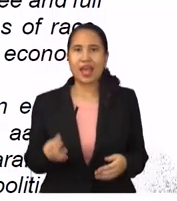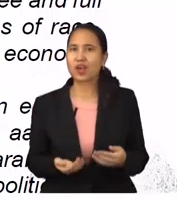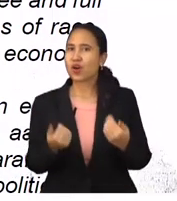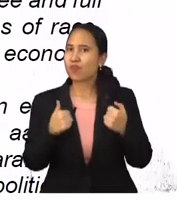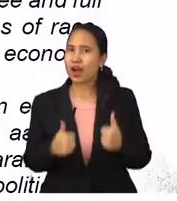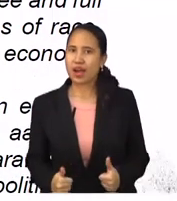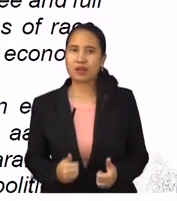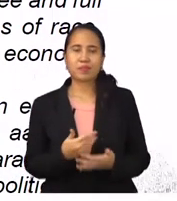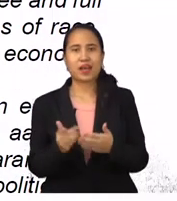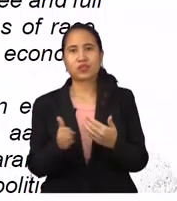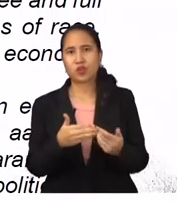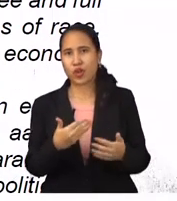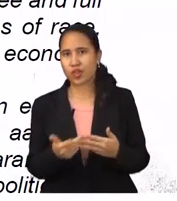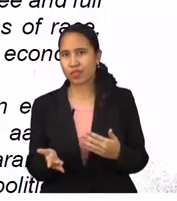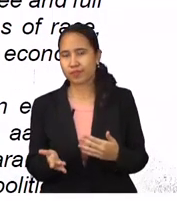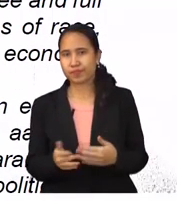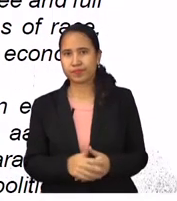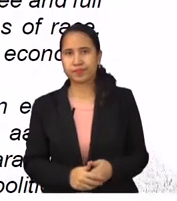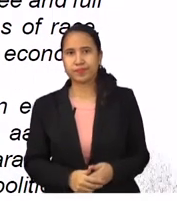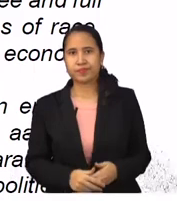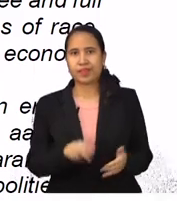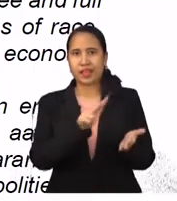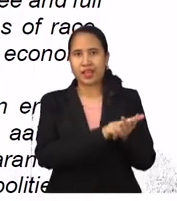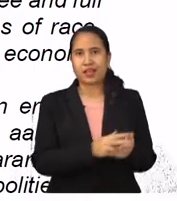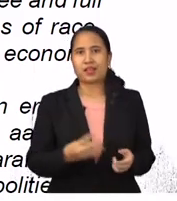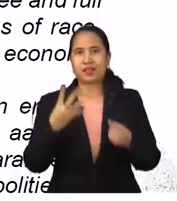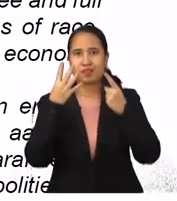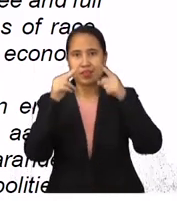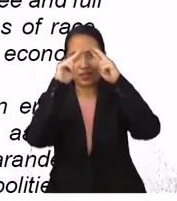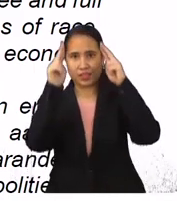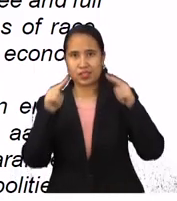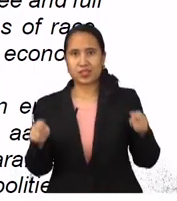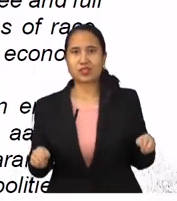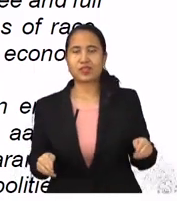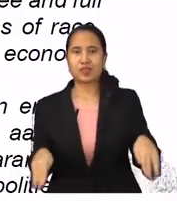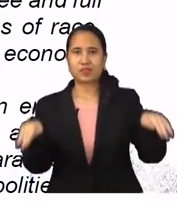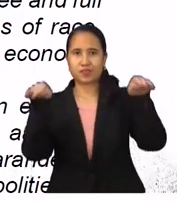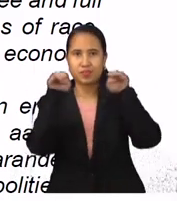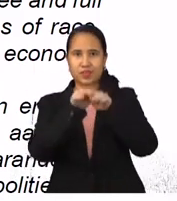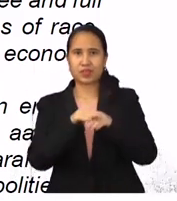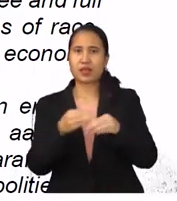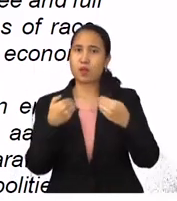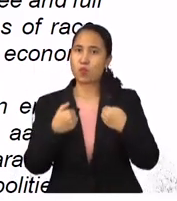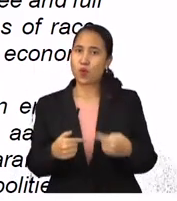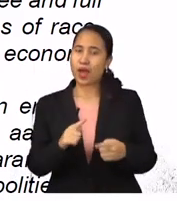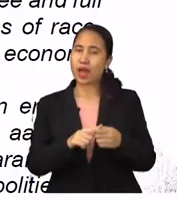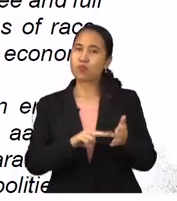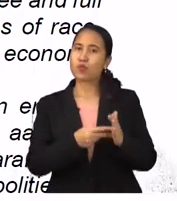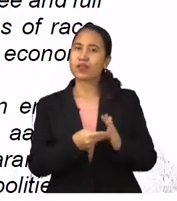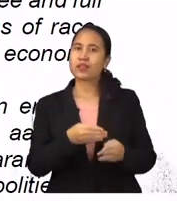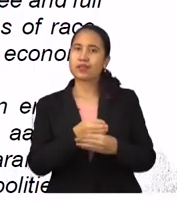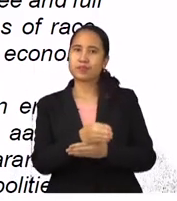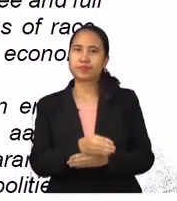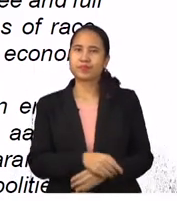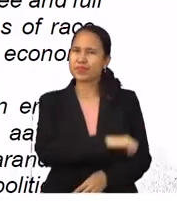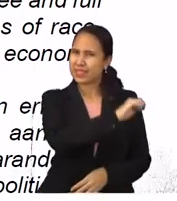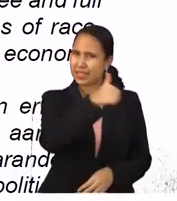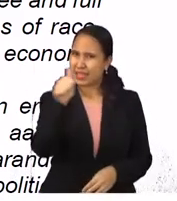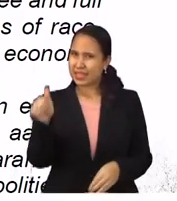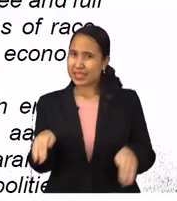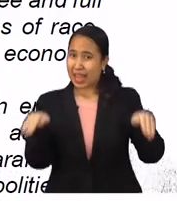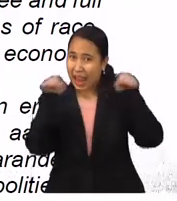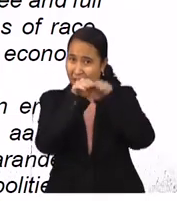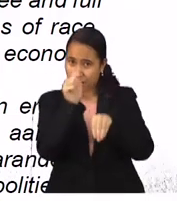Artikel 14 van het internationaal verdrag in zaken burger- en politieke rechten. Allen zijn gelijk voor de